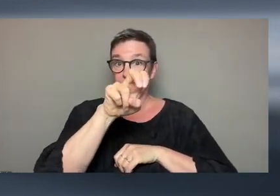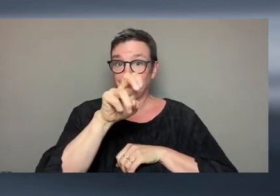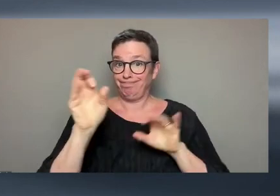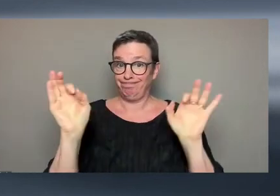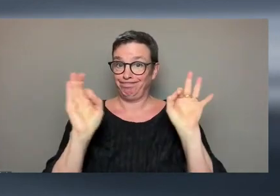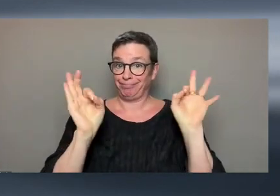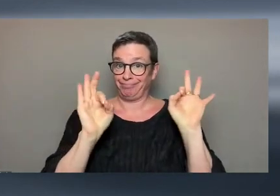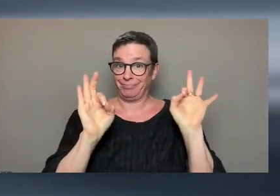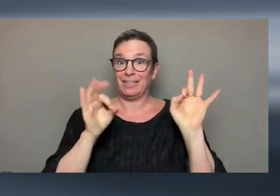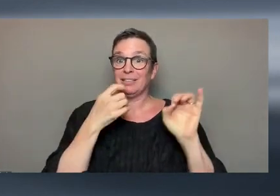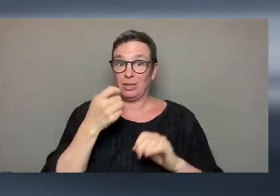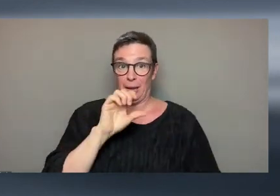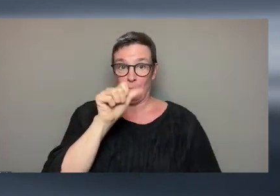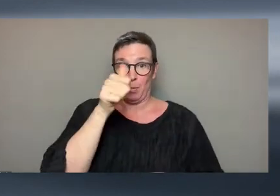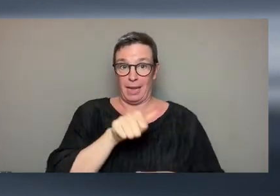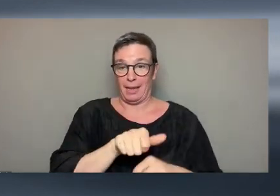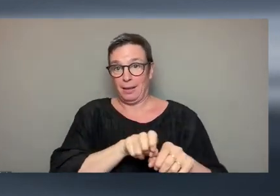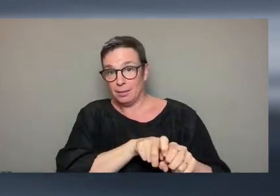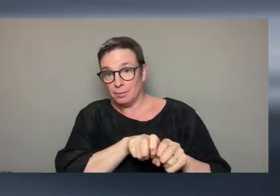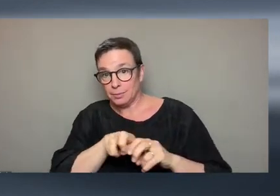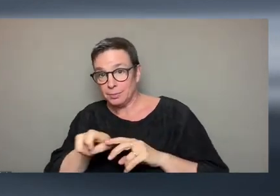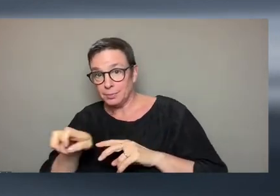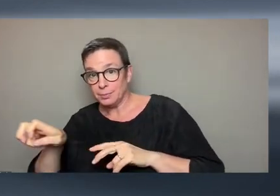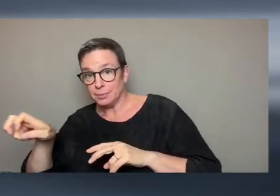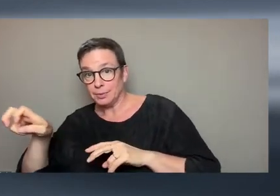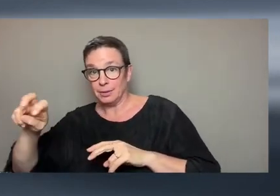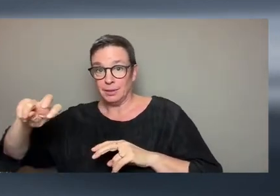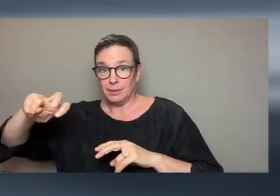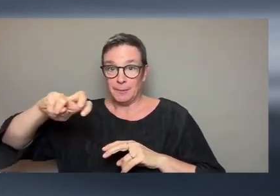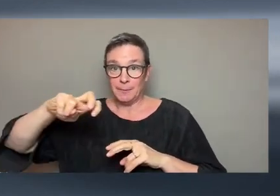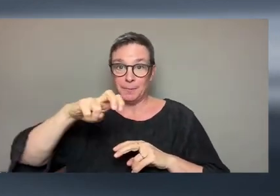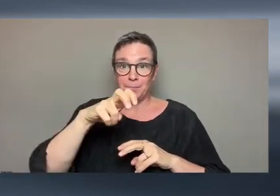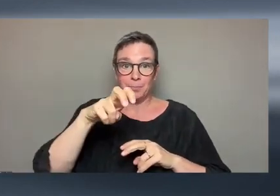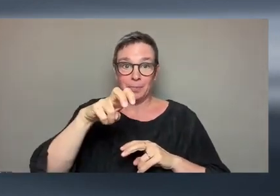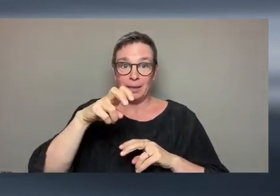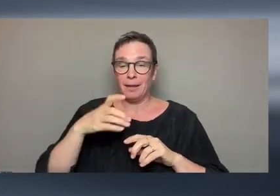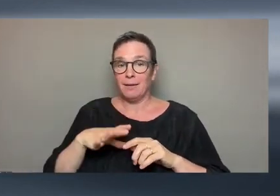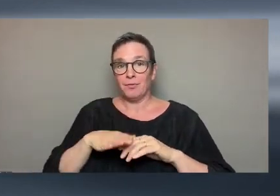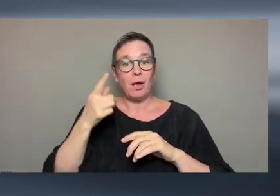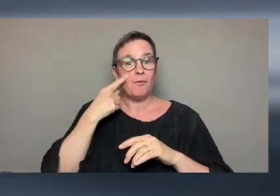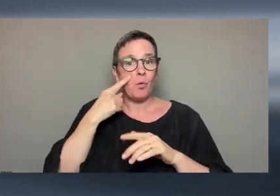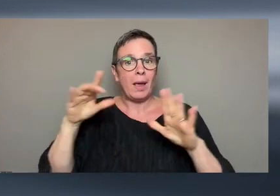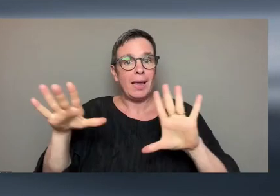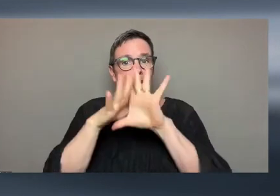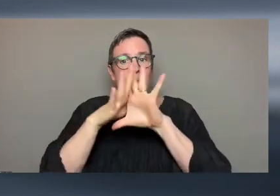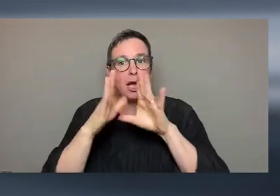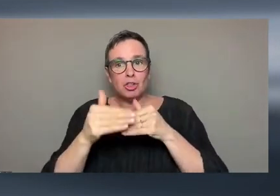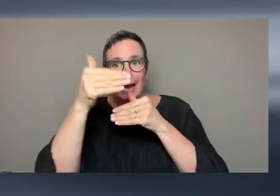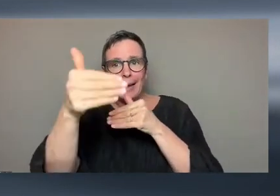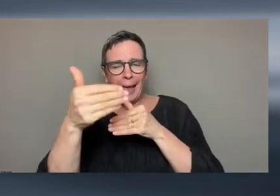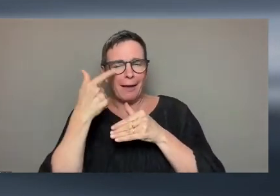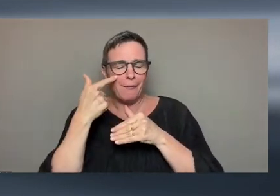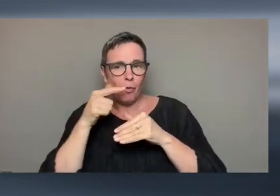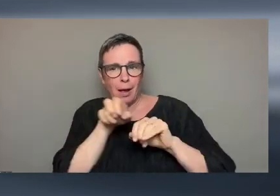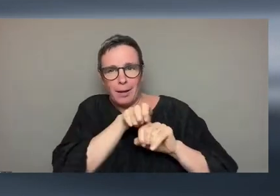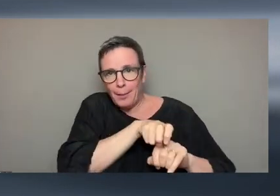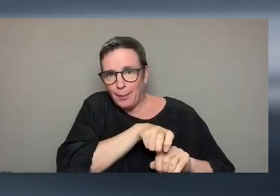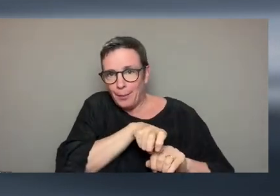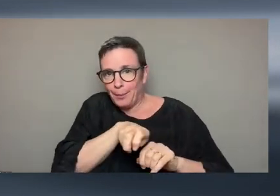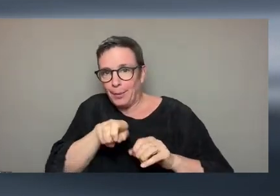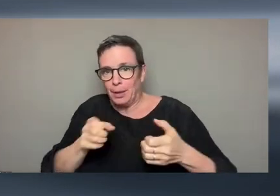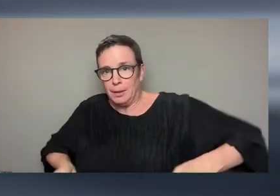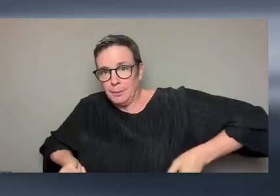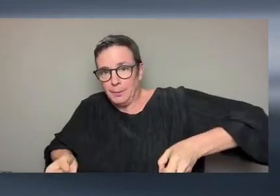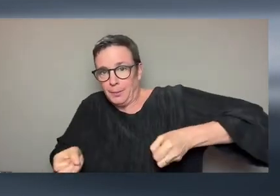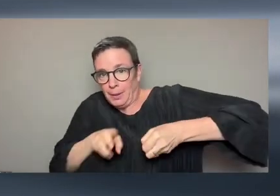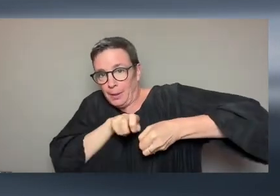qu'il fait un premier détour pour emprunter la rampe que l'on voit aussi sur l'image en arrière-plan. Puis, il va de nouveau